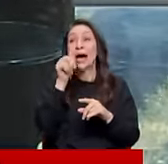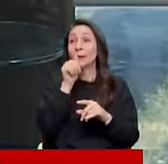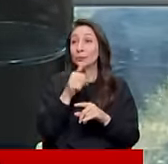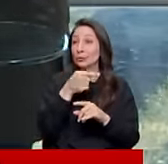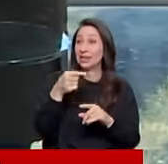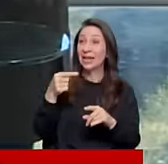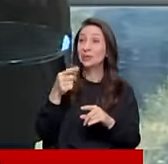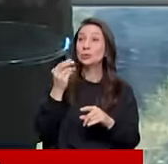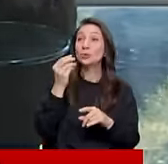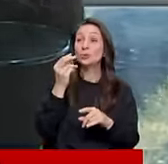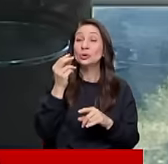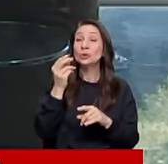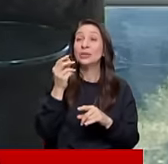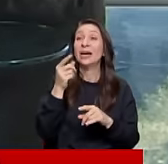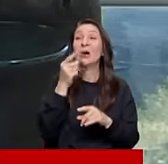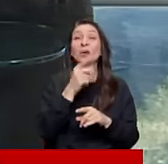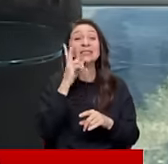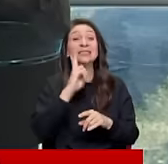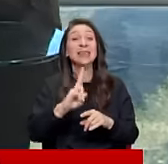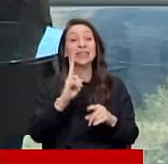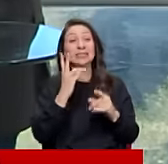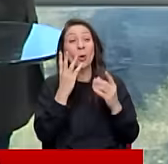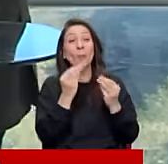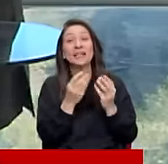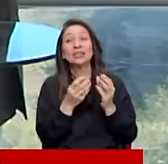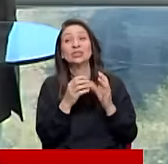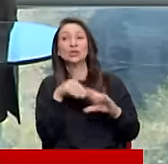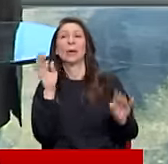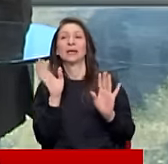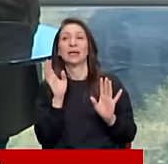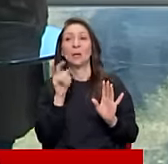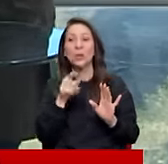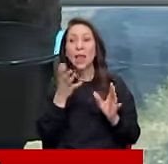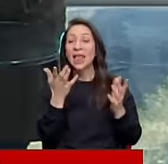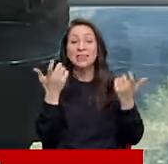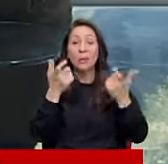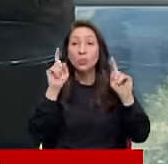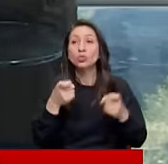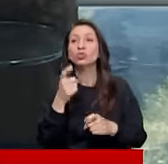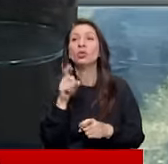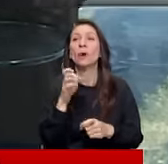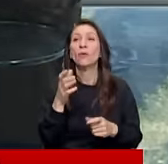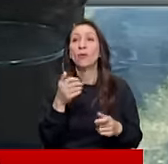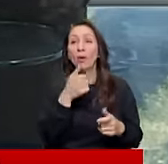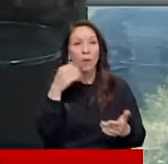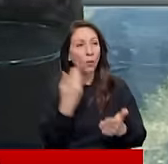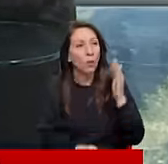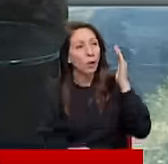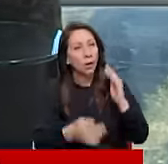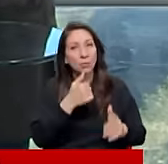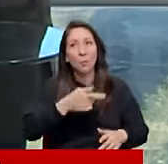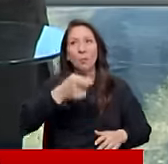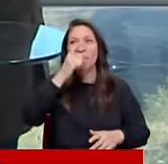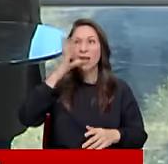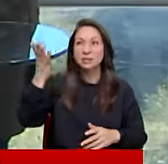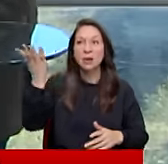mi? O çok zengin. 600 mi kaç? Zengin olduğu çıkamadı. İçin çıkamadı. Ha. Yani bunları nereden buldun diye sorguluyor. Vay adam Monaco prensinden